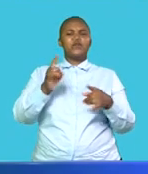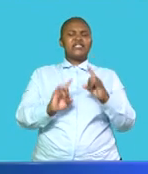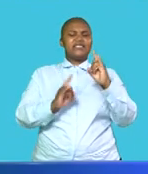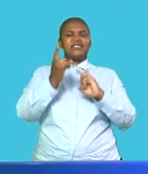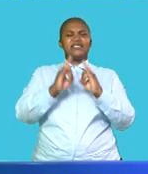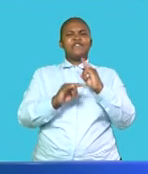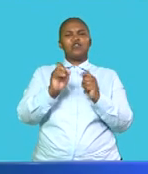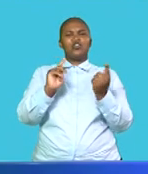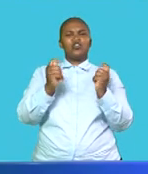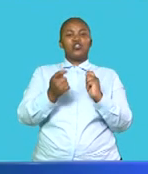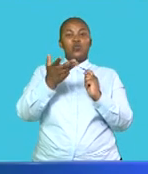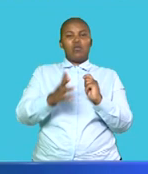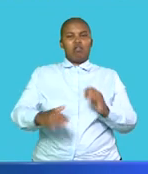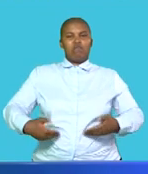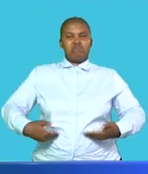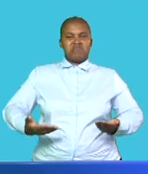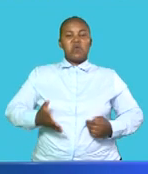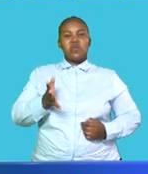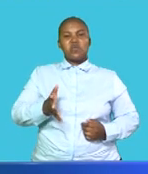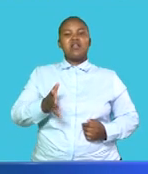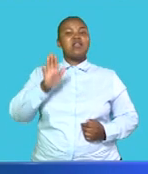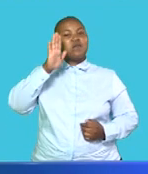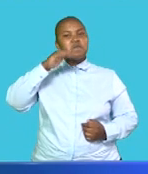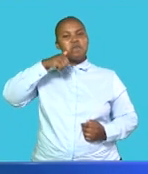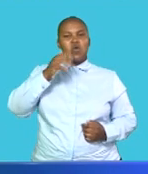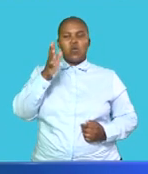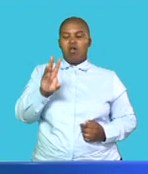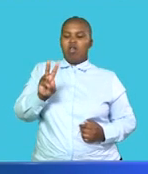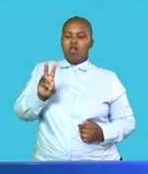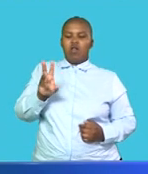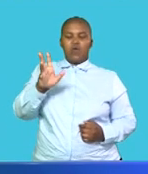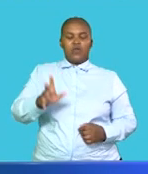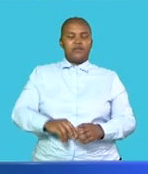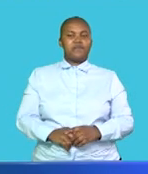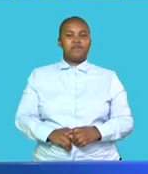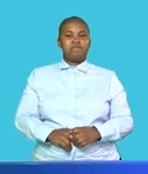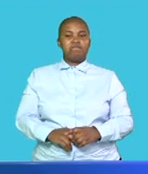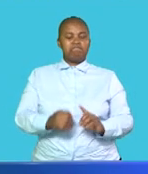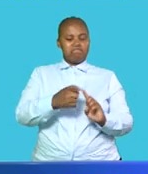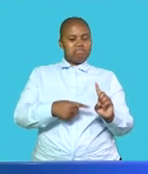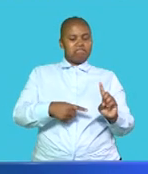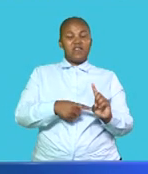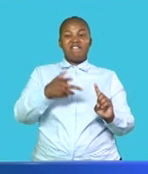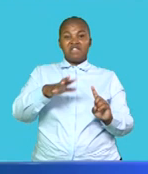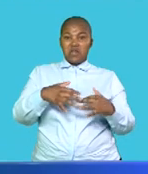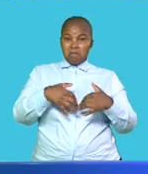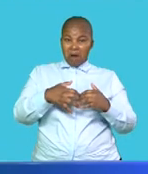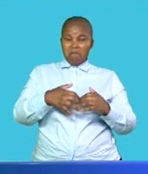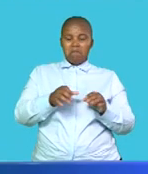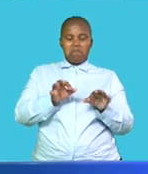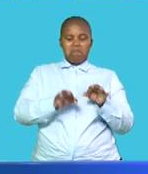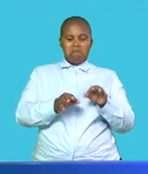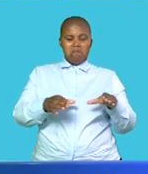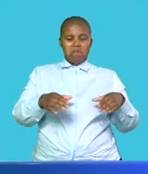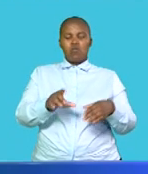Change lizokwethula ngokusemthethweni ePitoli ngoLwesine. Umsungulo ophinde abe umengameli waleli qembu uDr. Ngcobo Litsili uthi ke leli